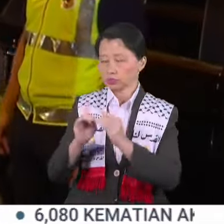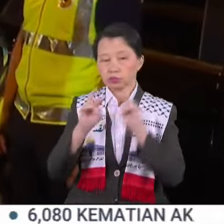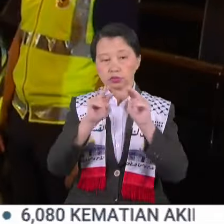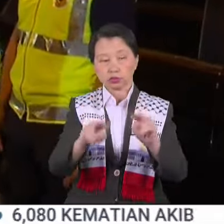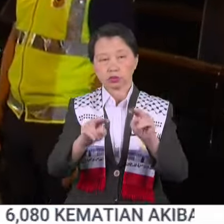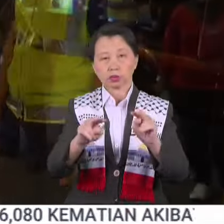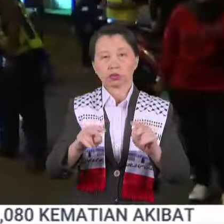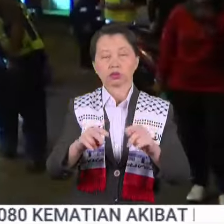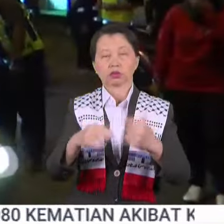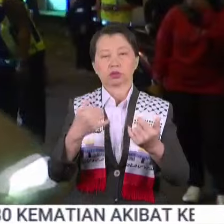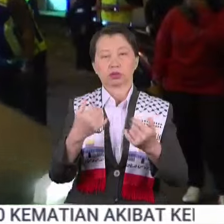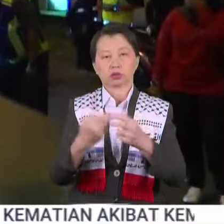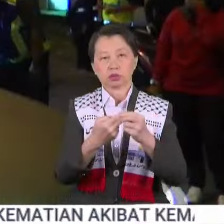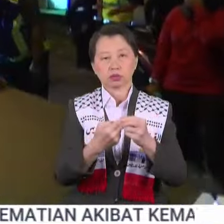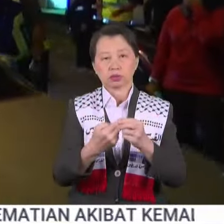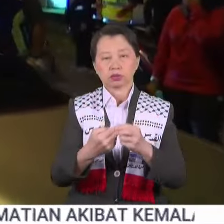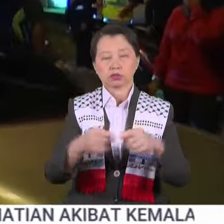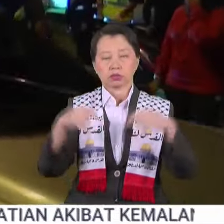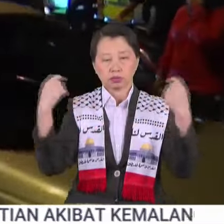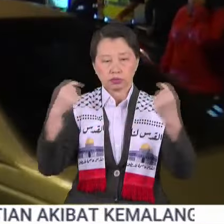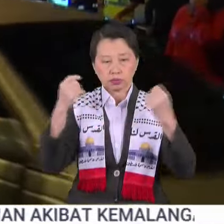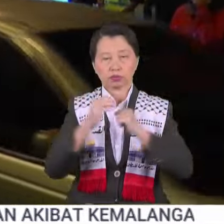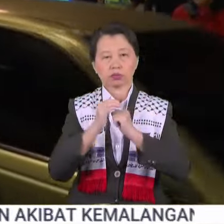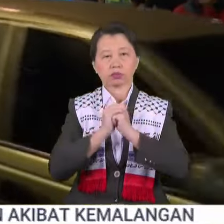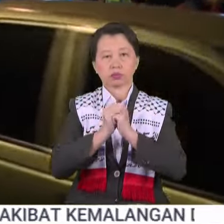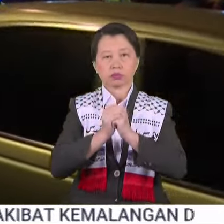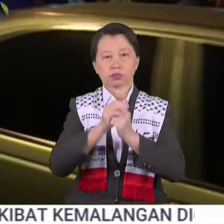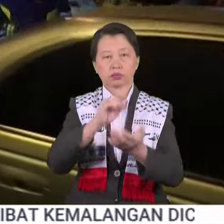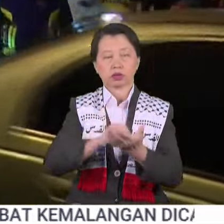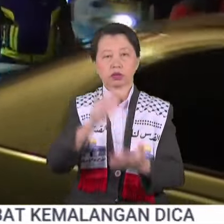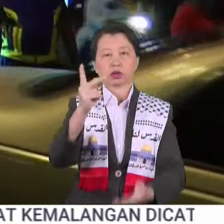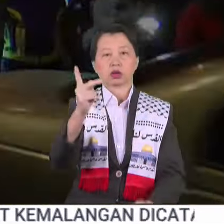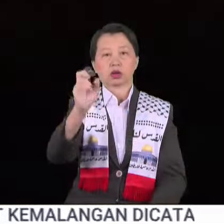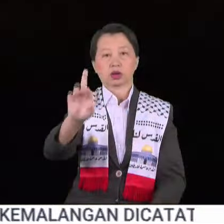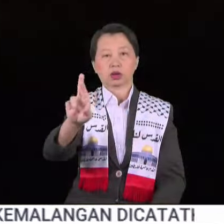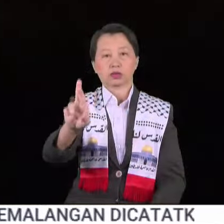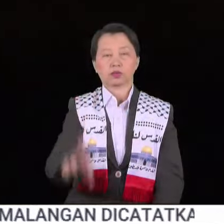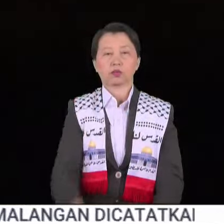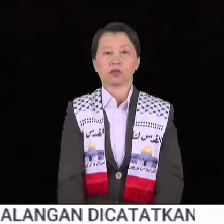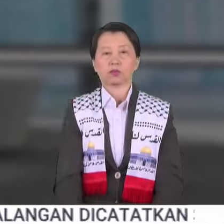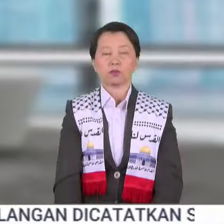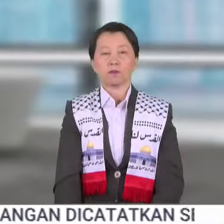meninjau operasi bersepadu sempena Tahun Baru Cina di Kangar.